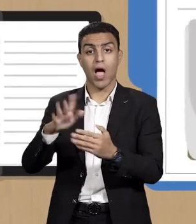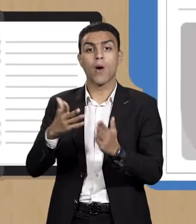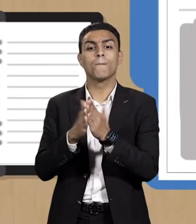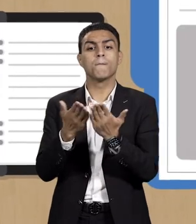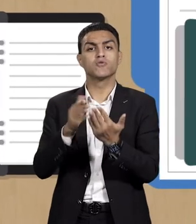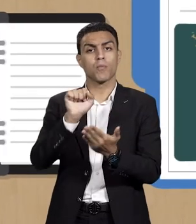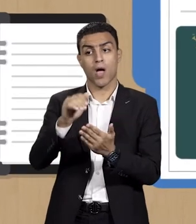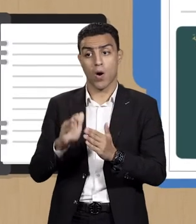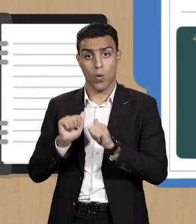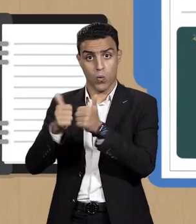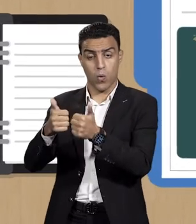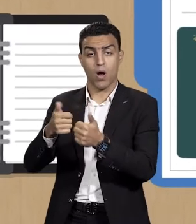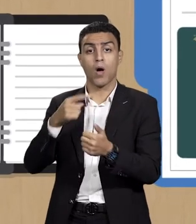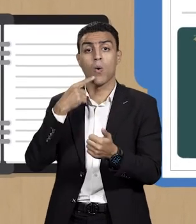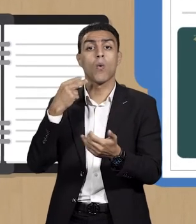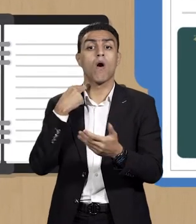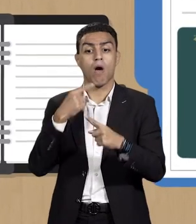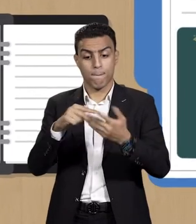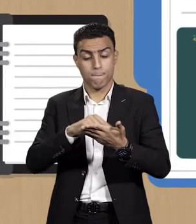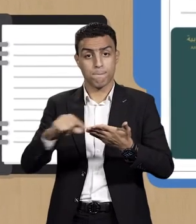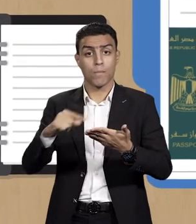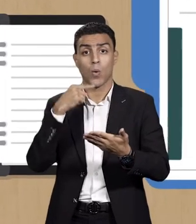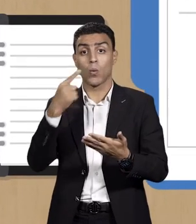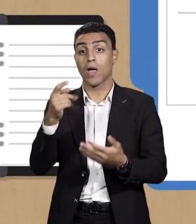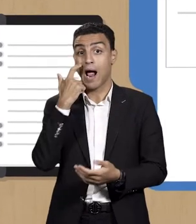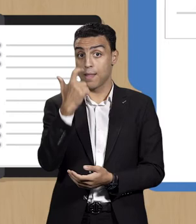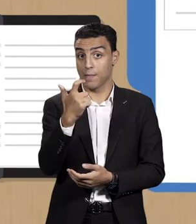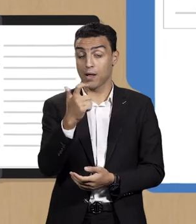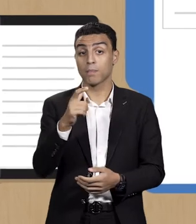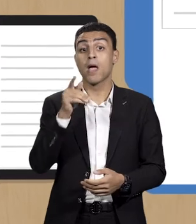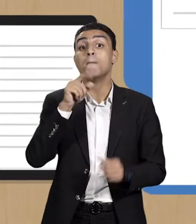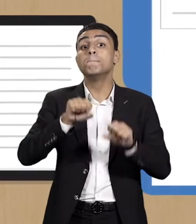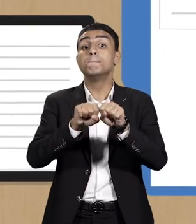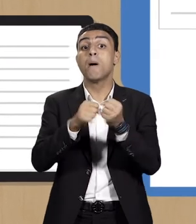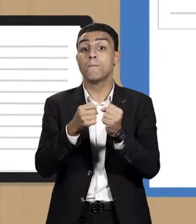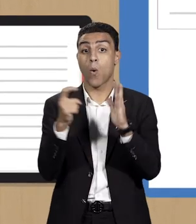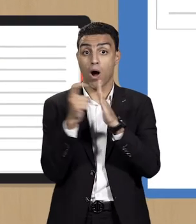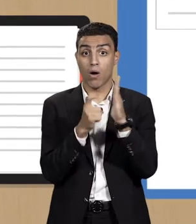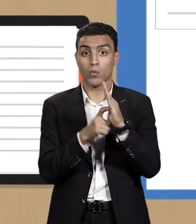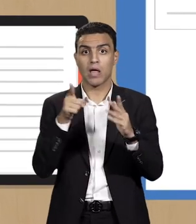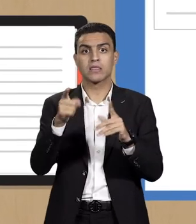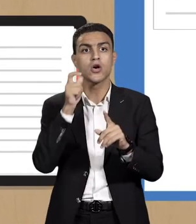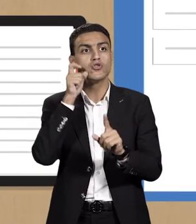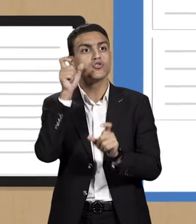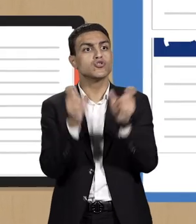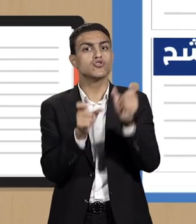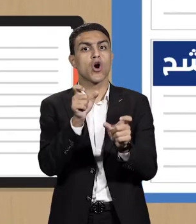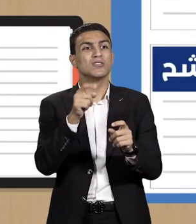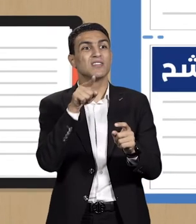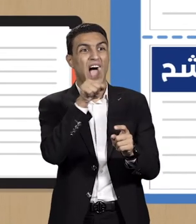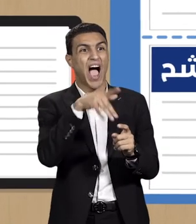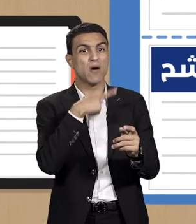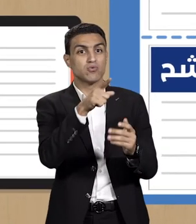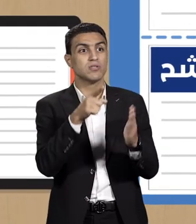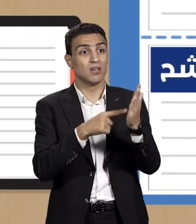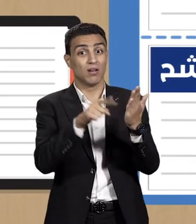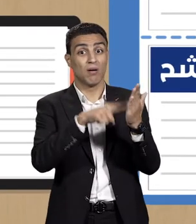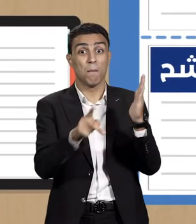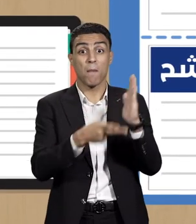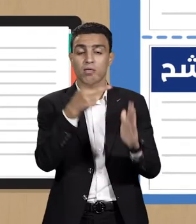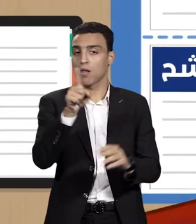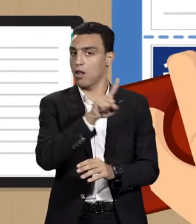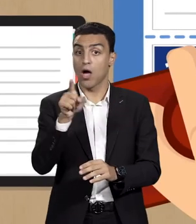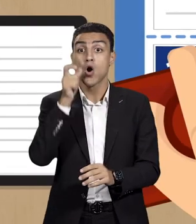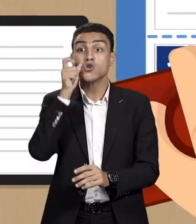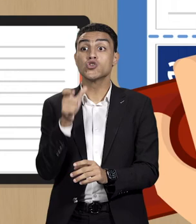جواز السفر المتضمن الرقم القومي بس خلي بالك انه ممنوع قانونا انك تؤيد اكتر من مرشح او